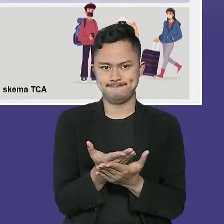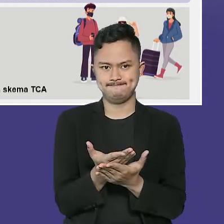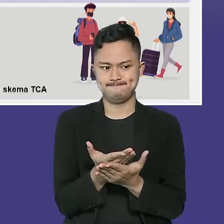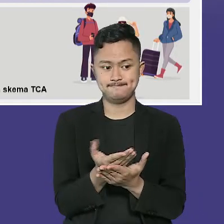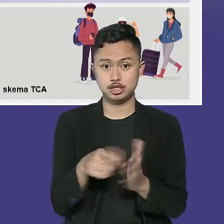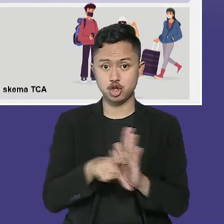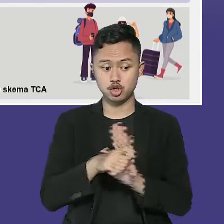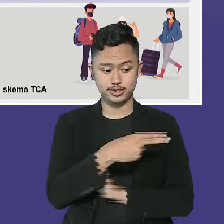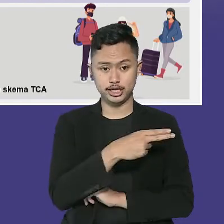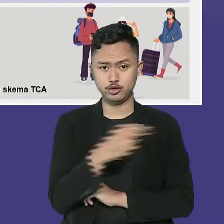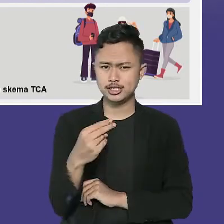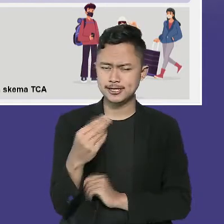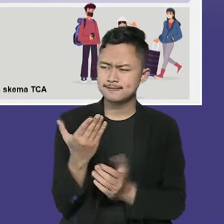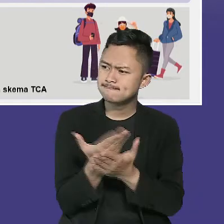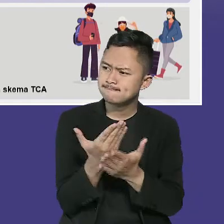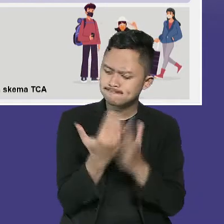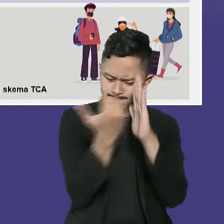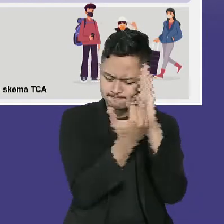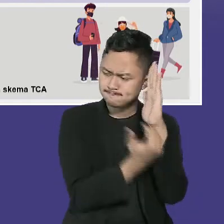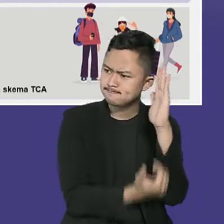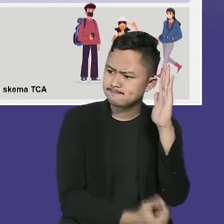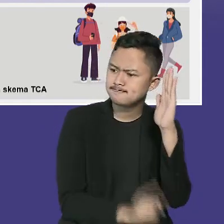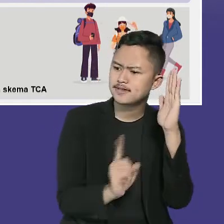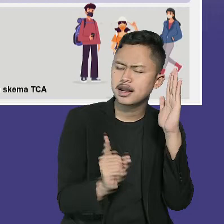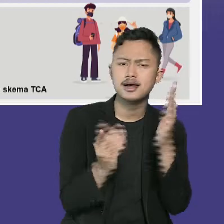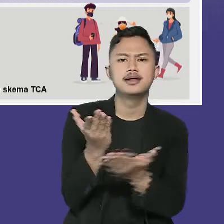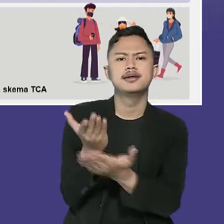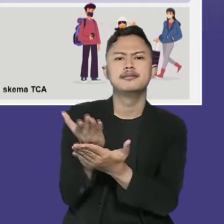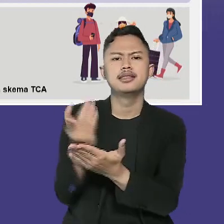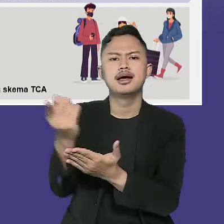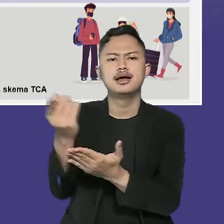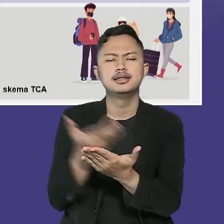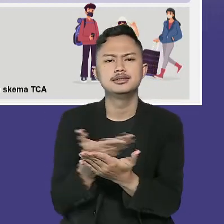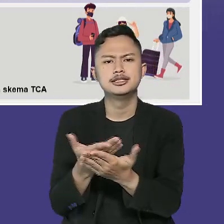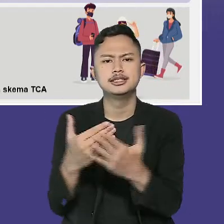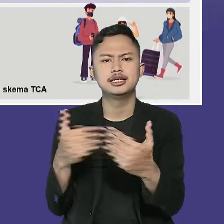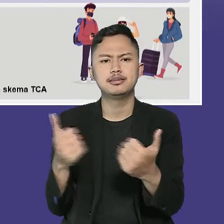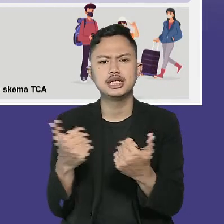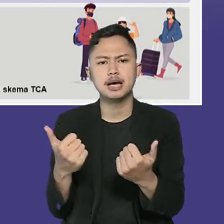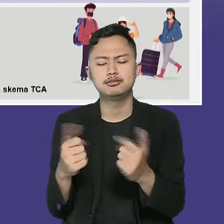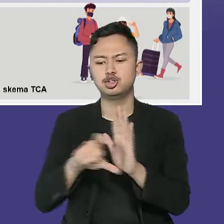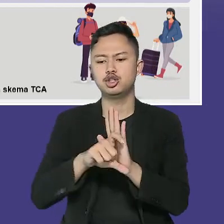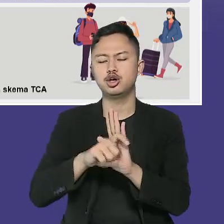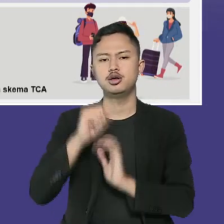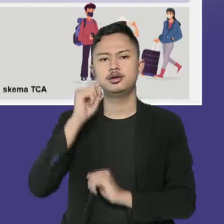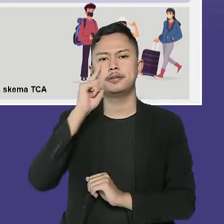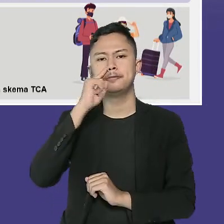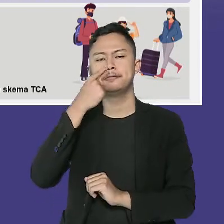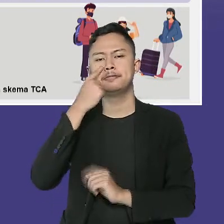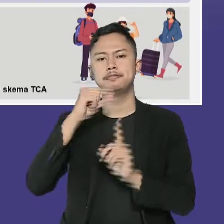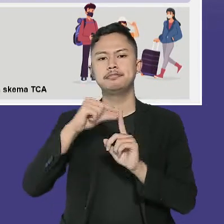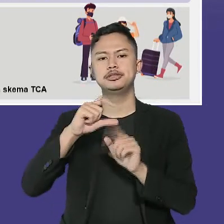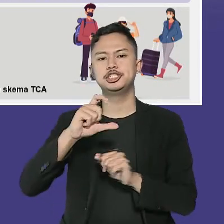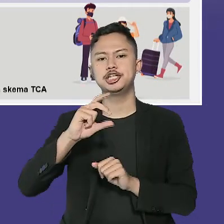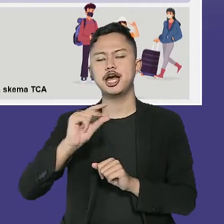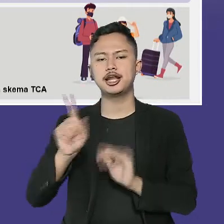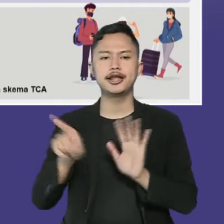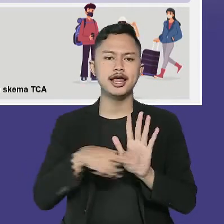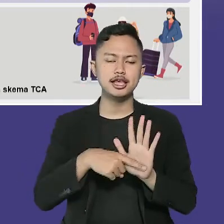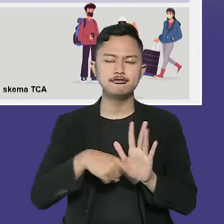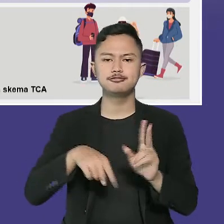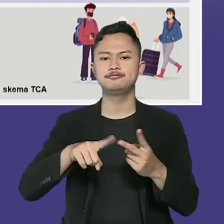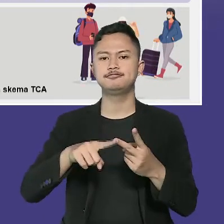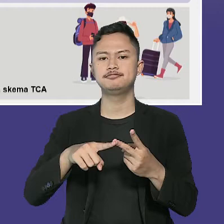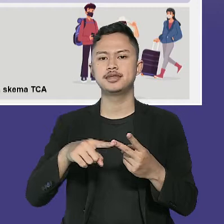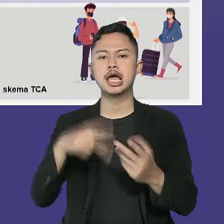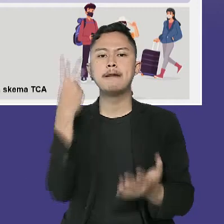Indonesia telah dipersiapkan dengan baik, dari mulai hasil negatif PCR, bukti vaksinasi baik dosis